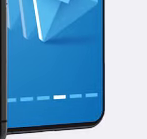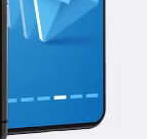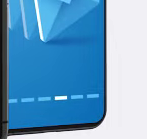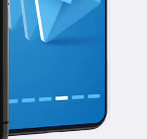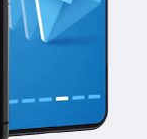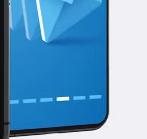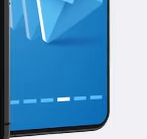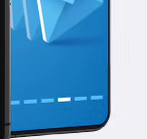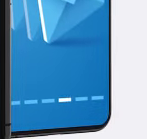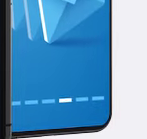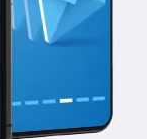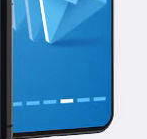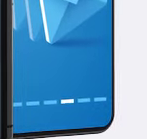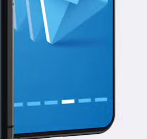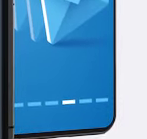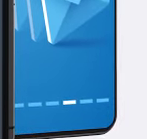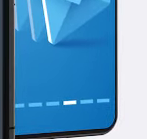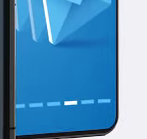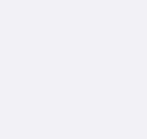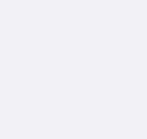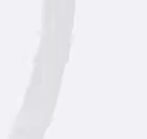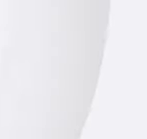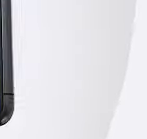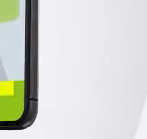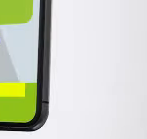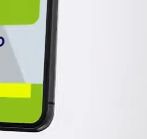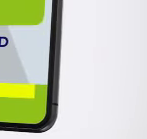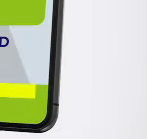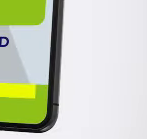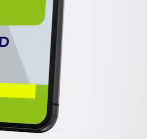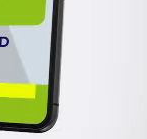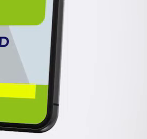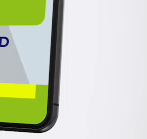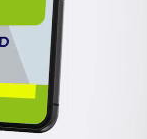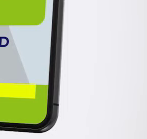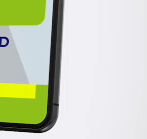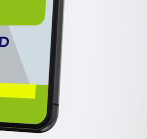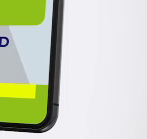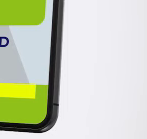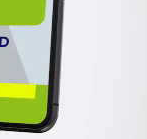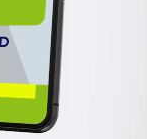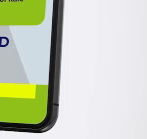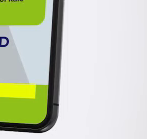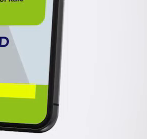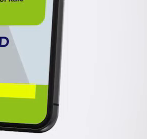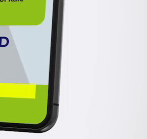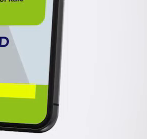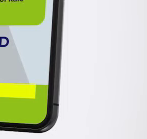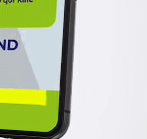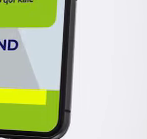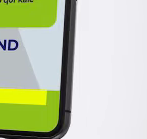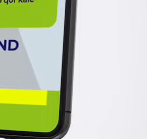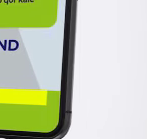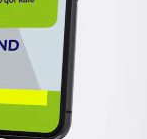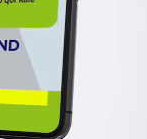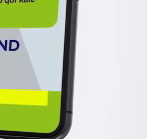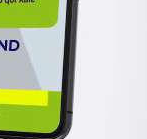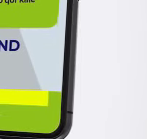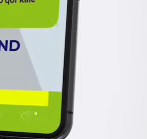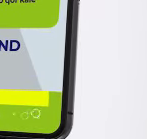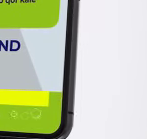darso fariin kasto oo aad dirtaana oo ku bilaash hadaba si aad ugu shubato adeega kaafiye fadlan garaac